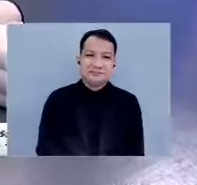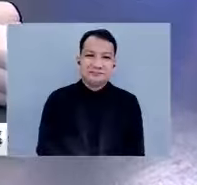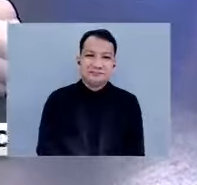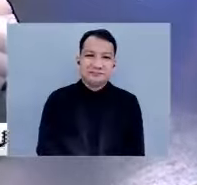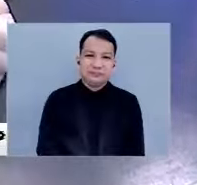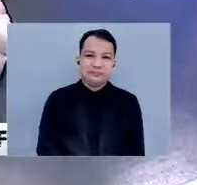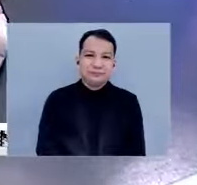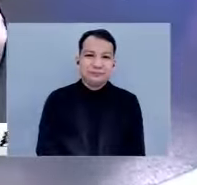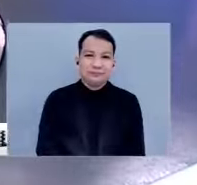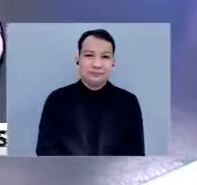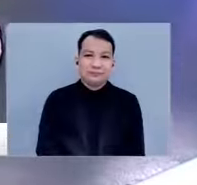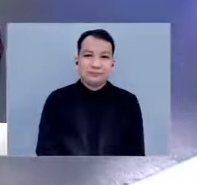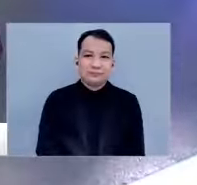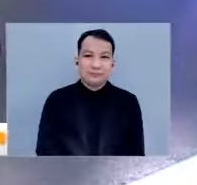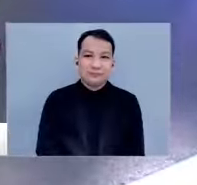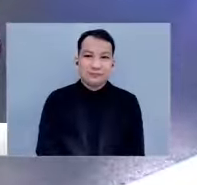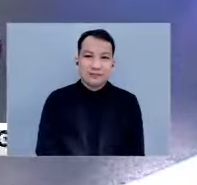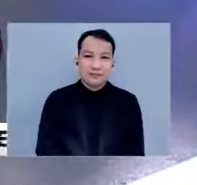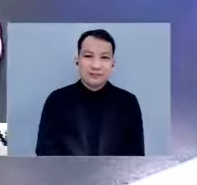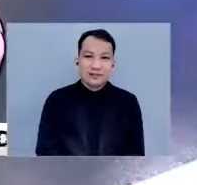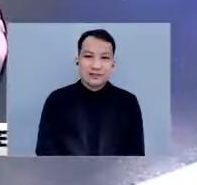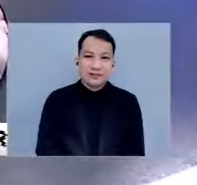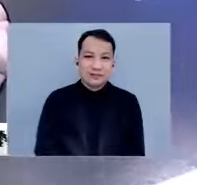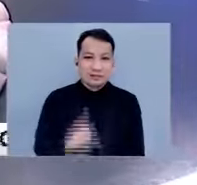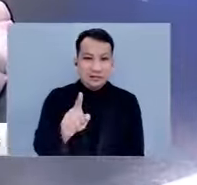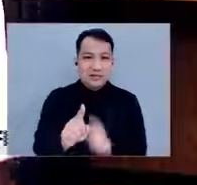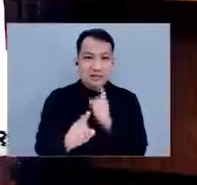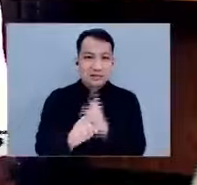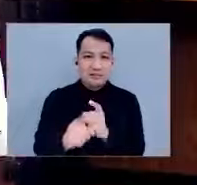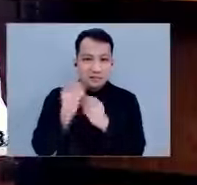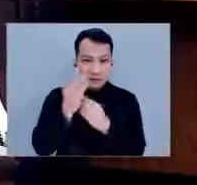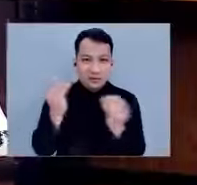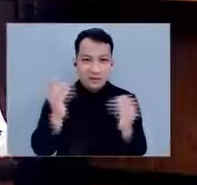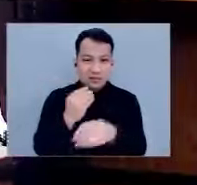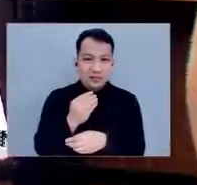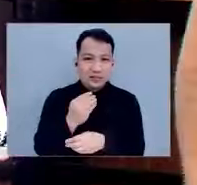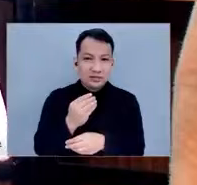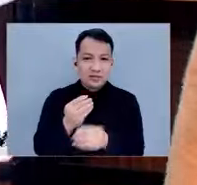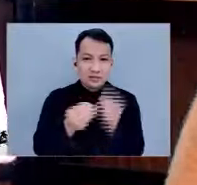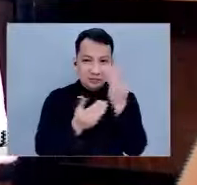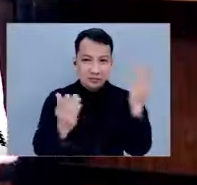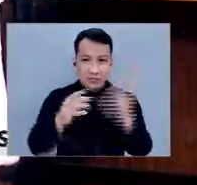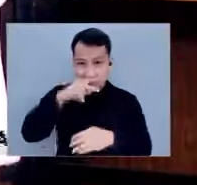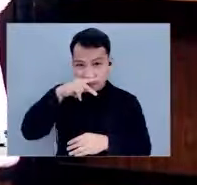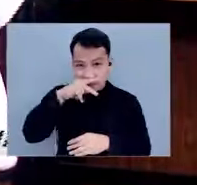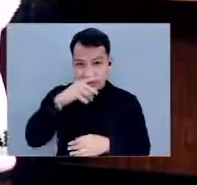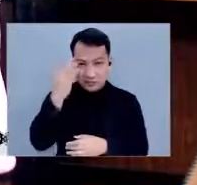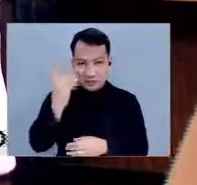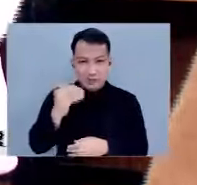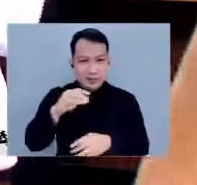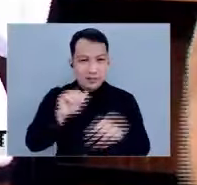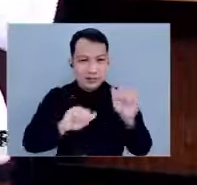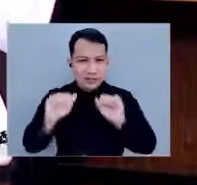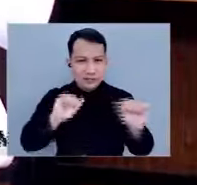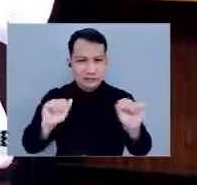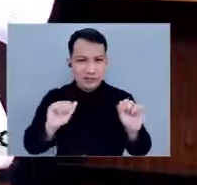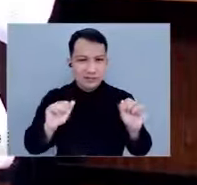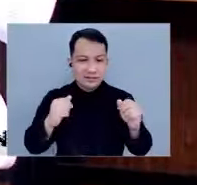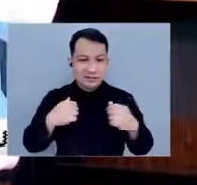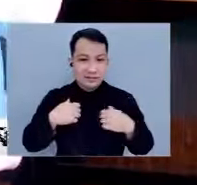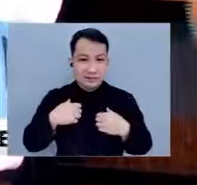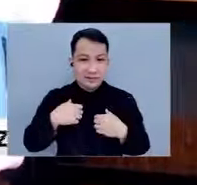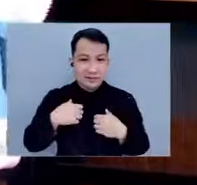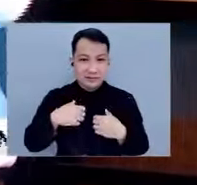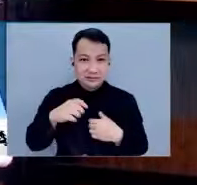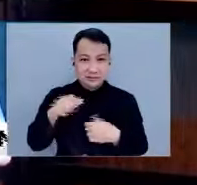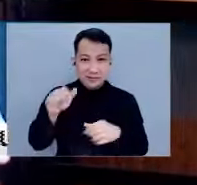siyang awake masyado siyang awake pero tamang-tama ka mawi sigurado maraming m mga kids ba natutuwa sa mga animal mascots natin ngayong umaga